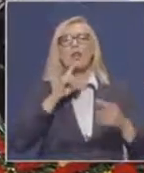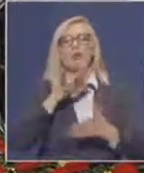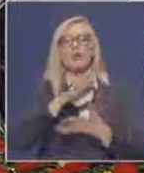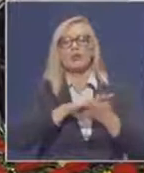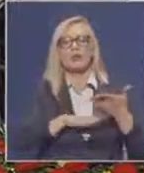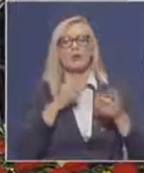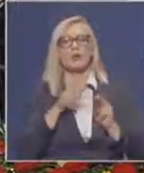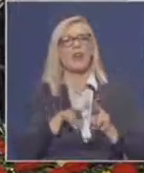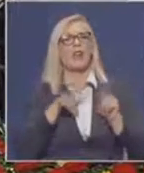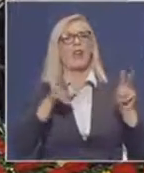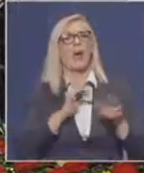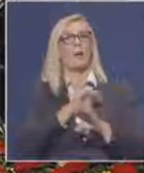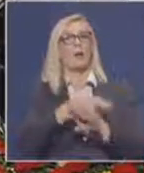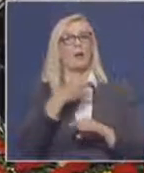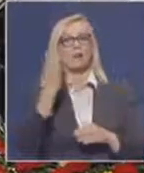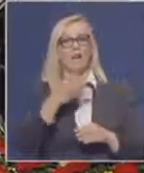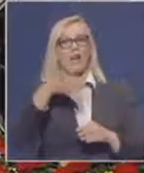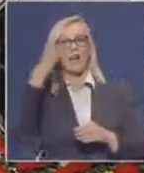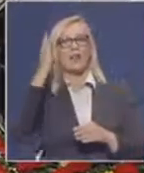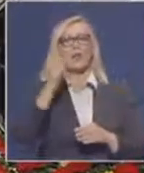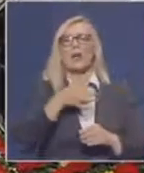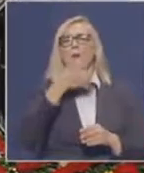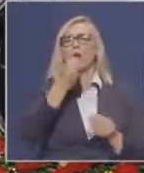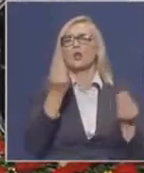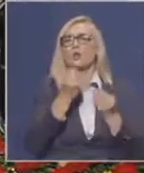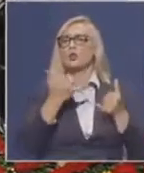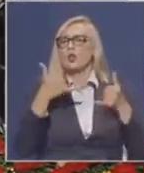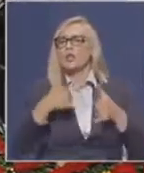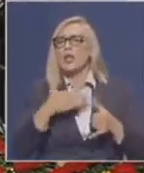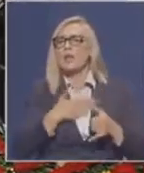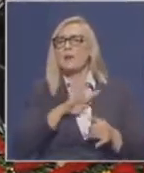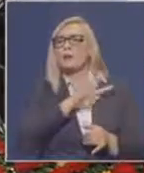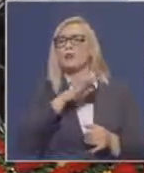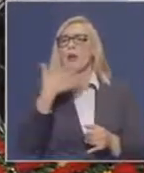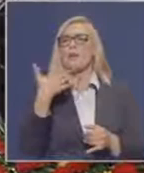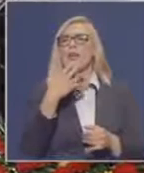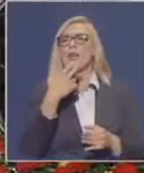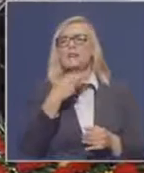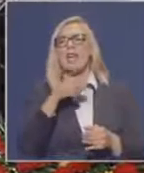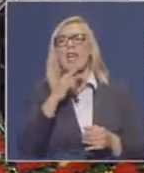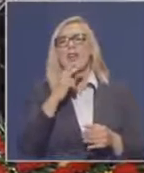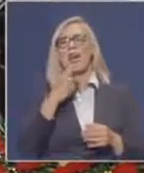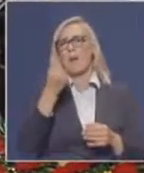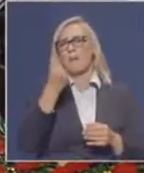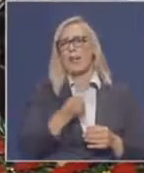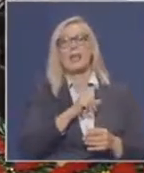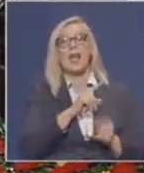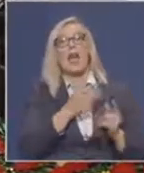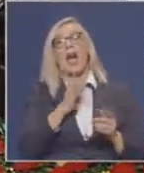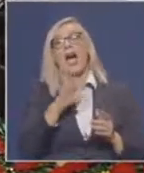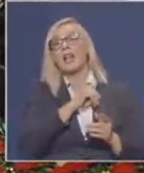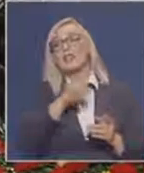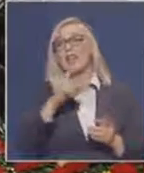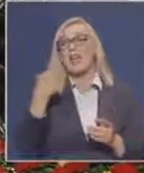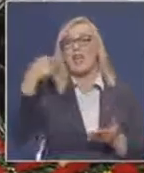развиван преку двата Илиндена. Прашањето од типот зошто денес имаме 450 евра просечна плата, а не 1000, дали